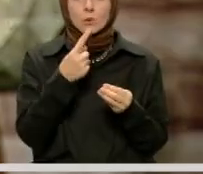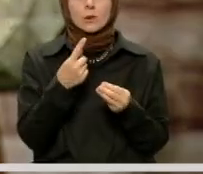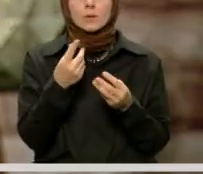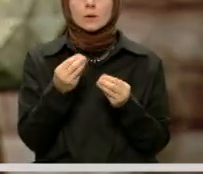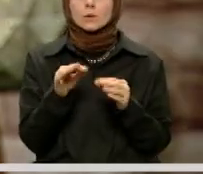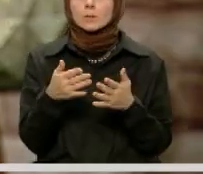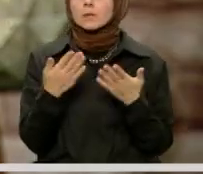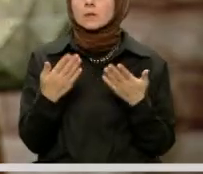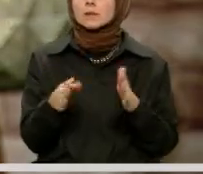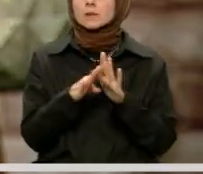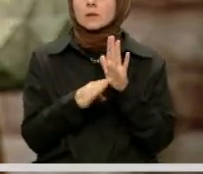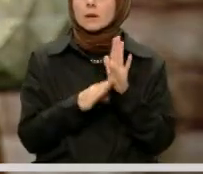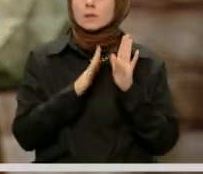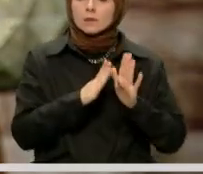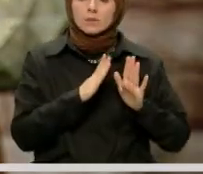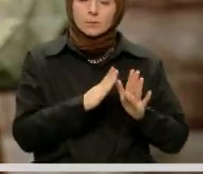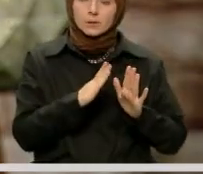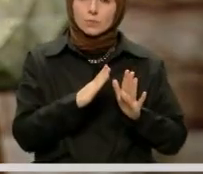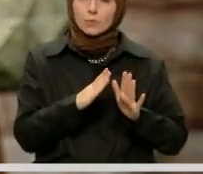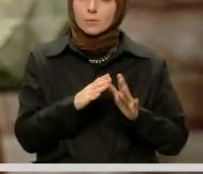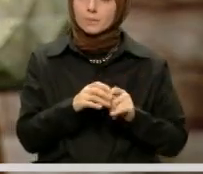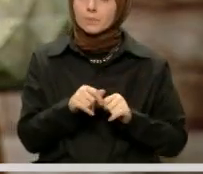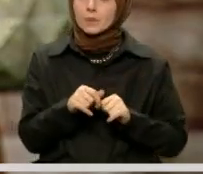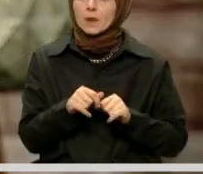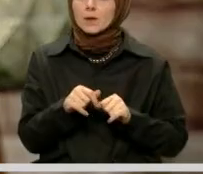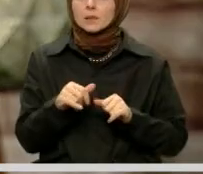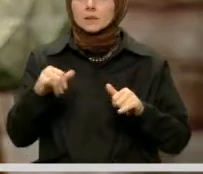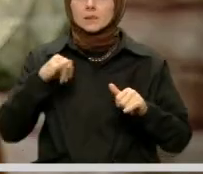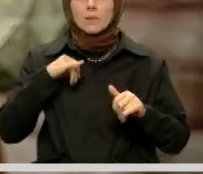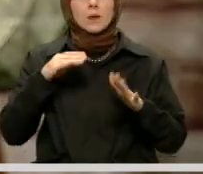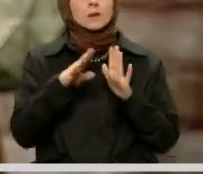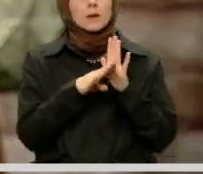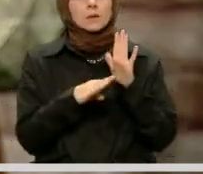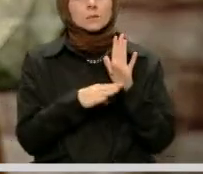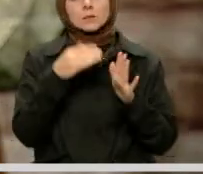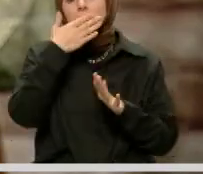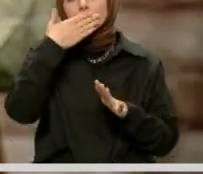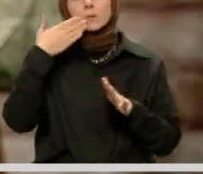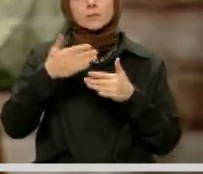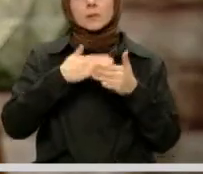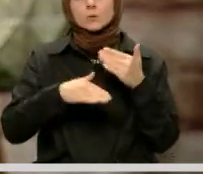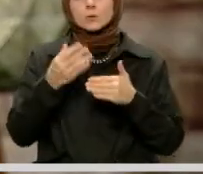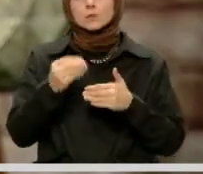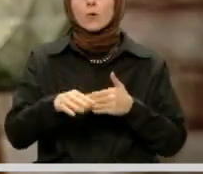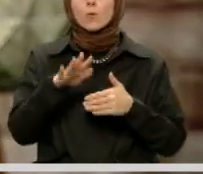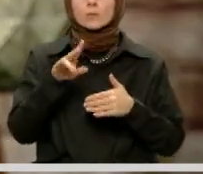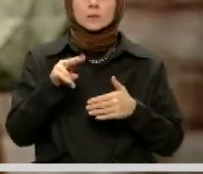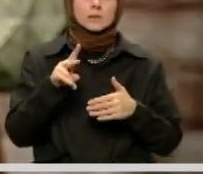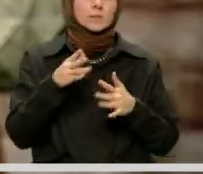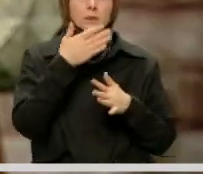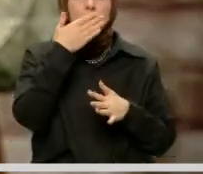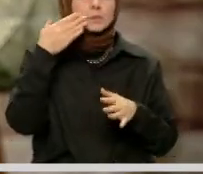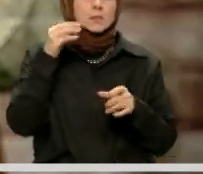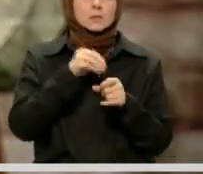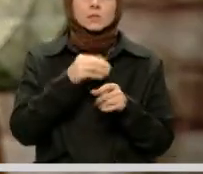devam ediyor. Hayat tabii mecrasında devam edecek. Tembellik hayatımızda Ramazan öncesinde olmadığı gibi Ramazan'da da işgal